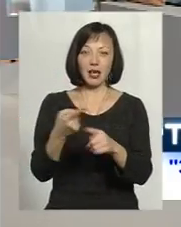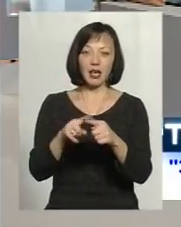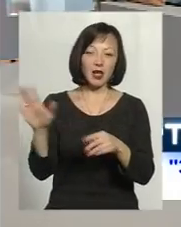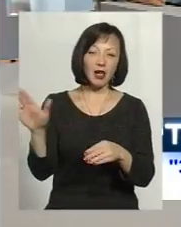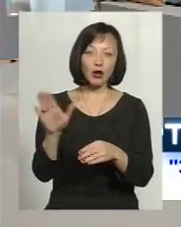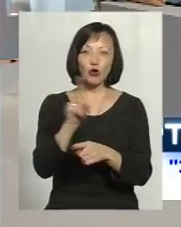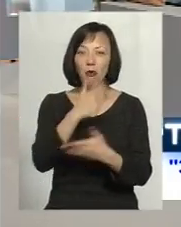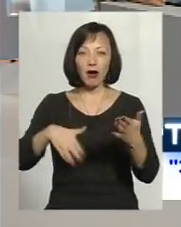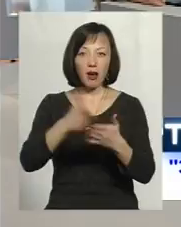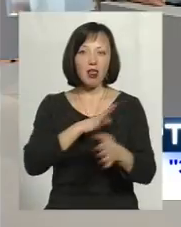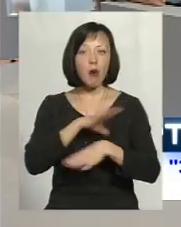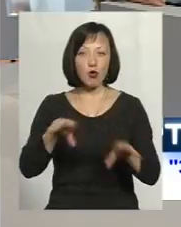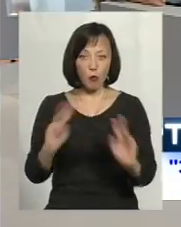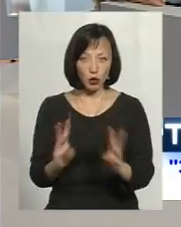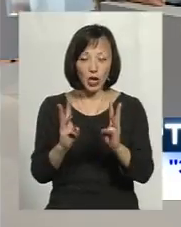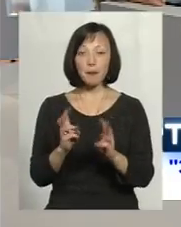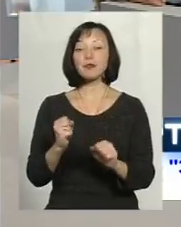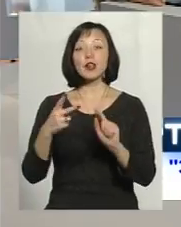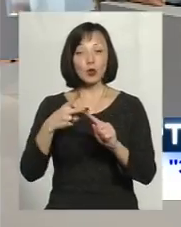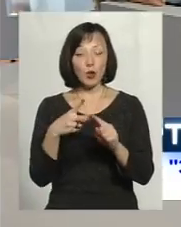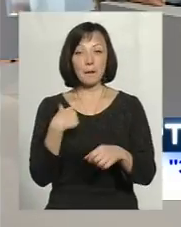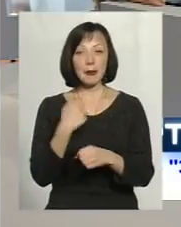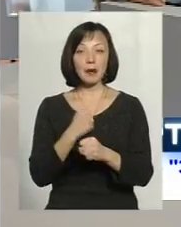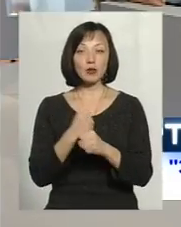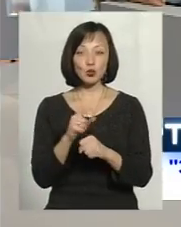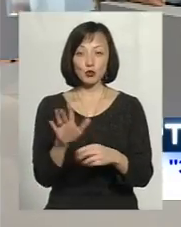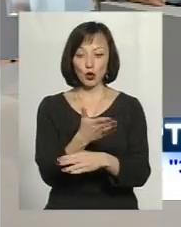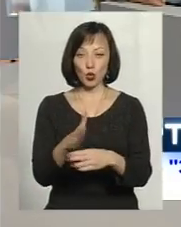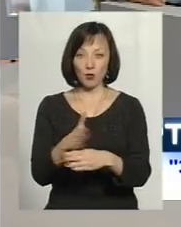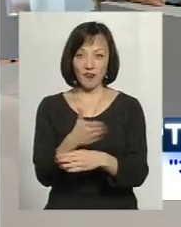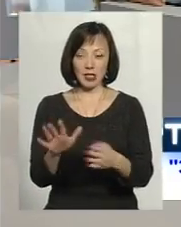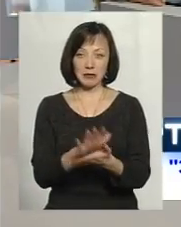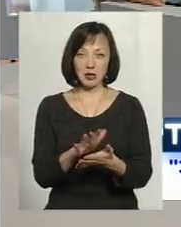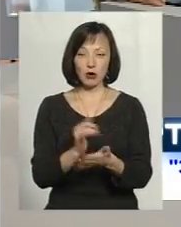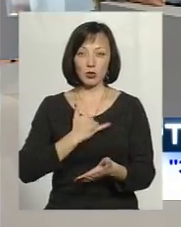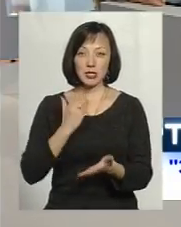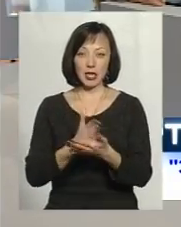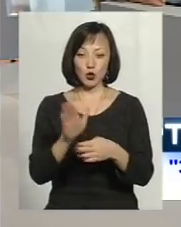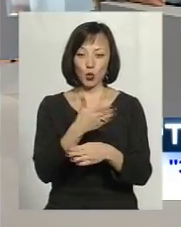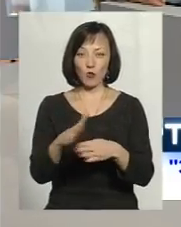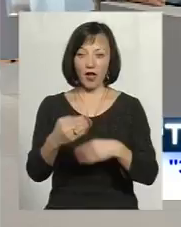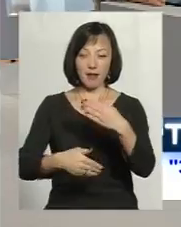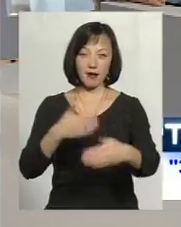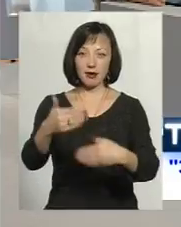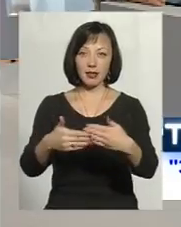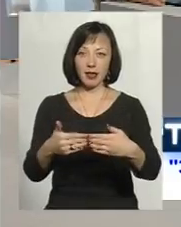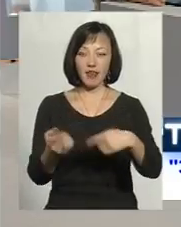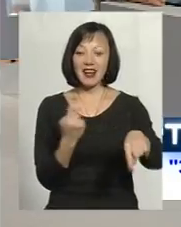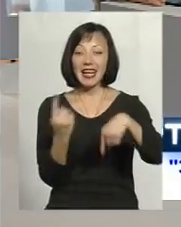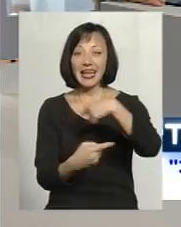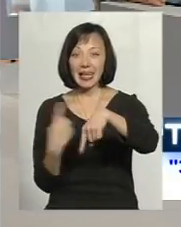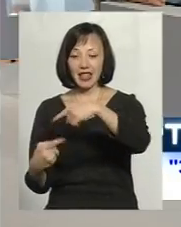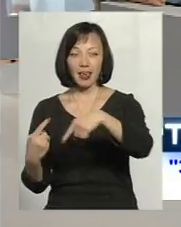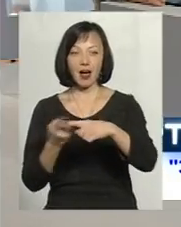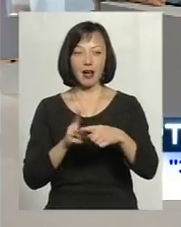пожежі. Далі ми працюємо над тим, аби сортувати сміття. У нас є сортувальна лінія, яка приватний підприємець поставив, ну,